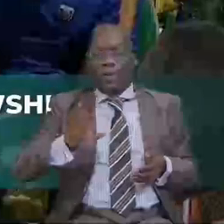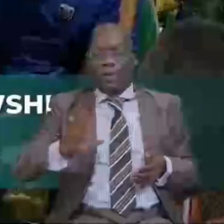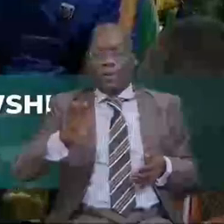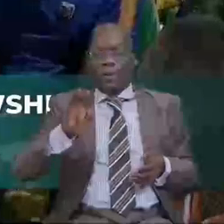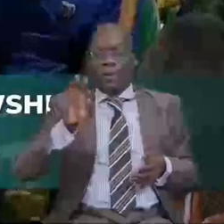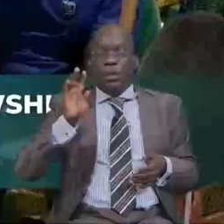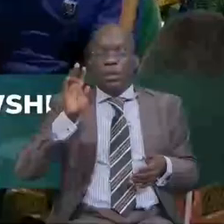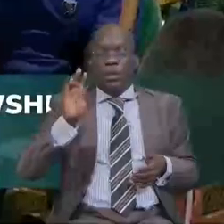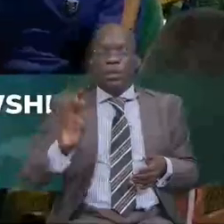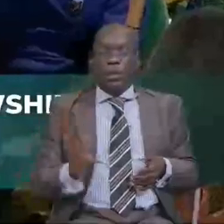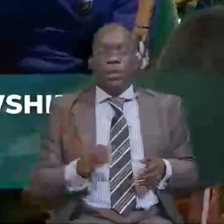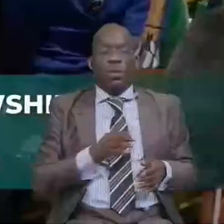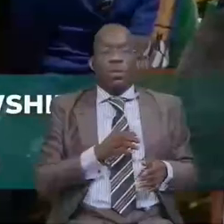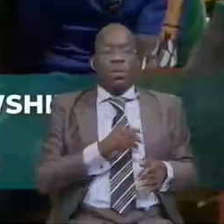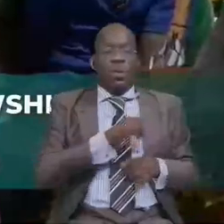37.